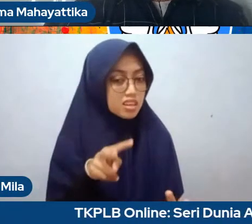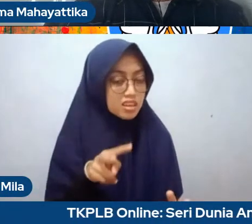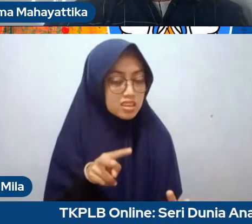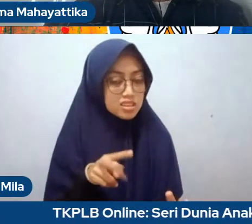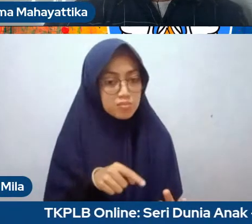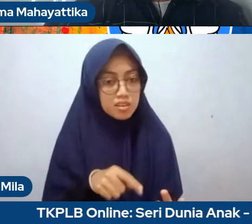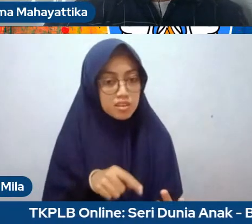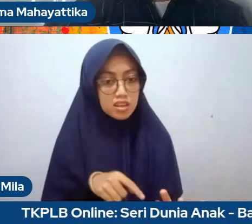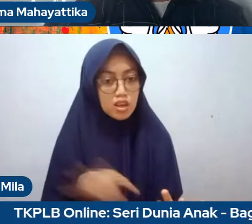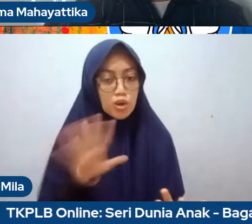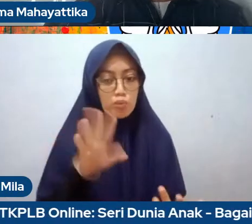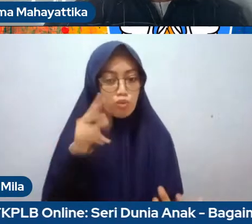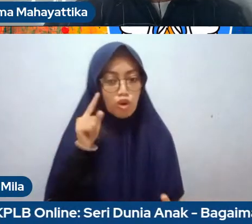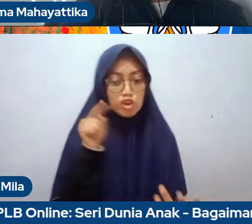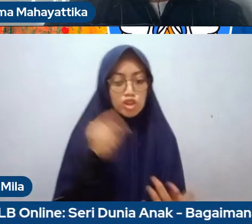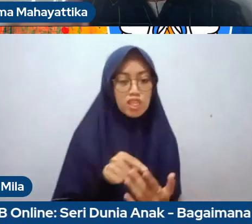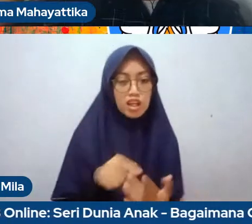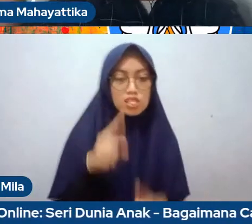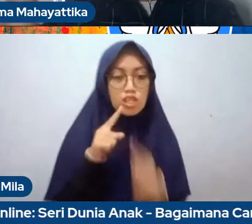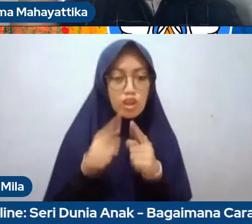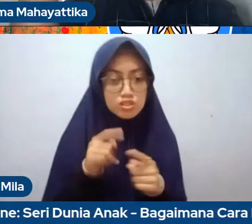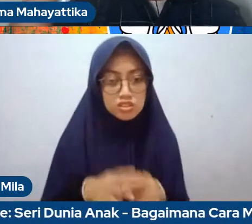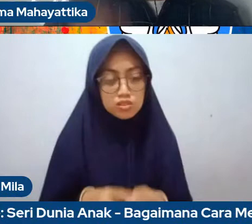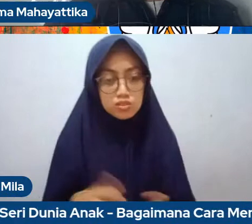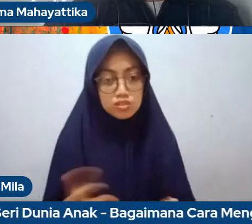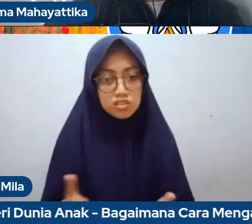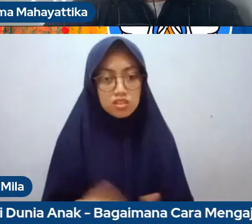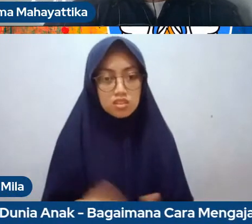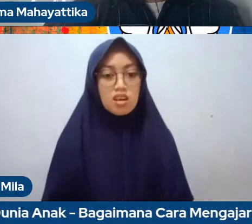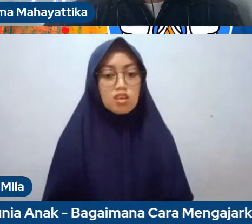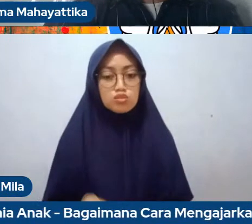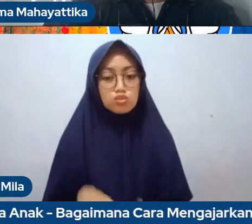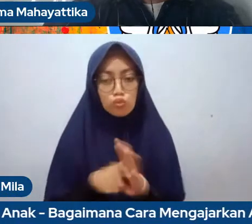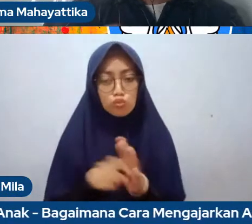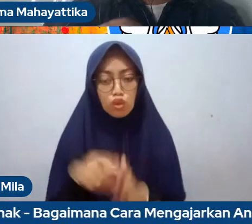bukan main sikat di atas cepet gitu kan.